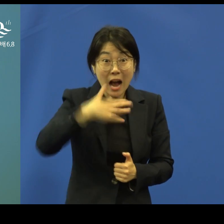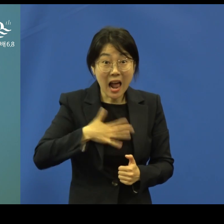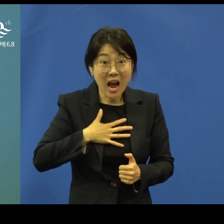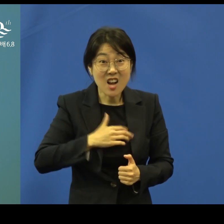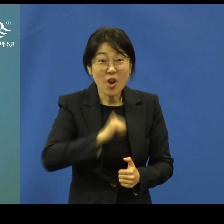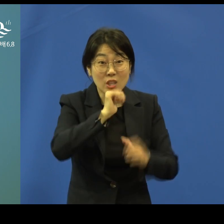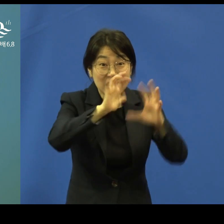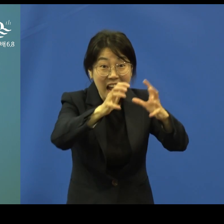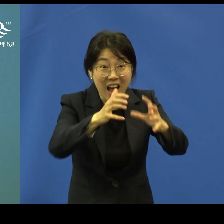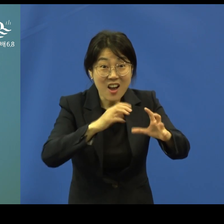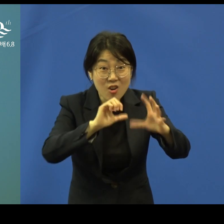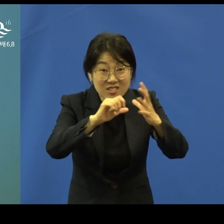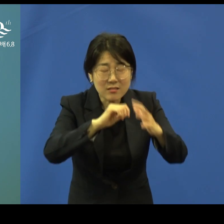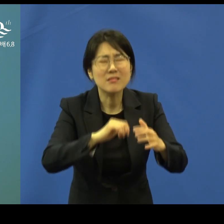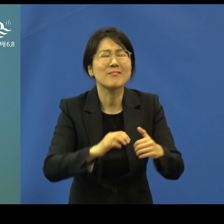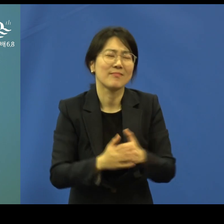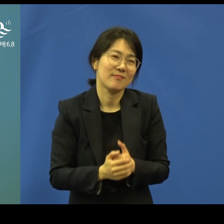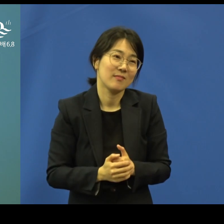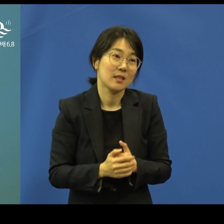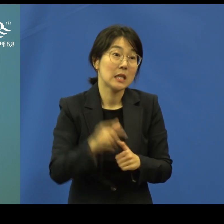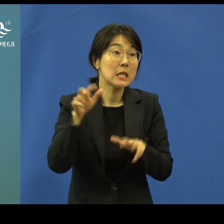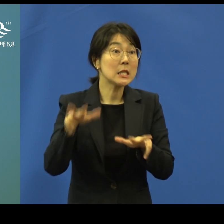근데 짧은 시간 안에 뭐요?